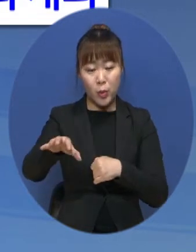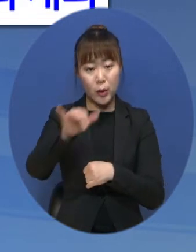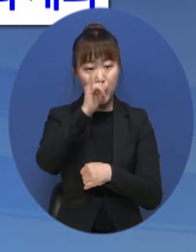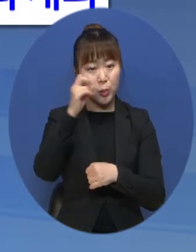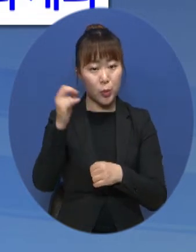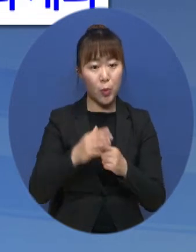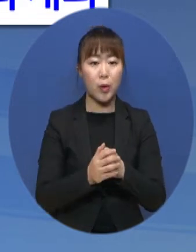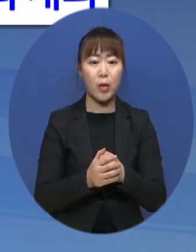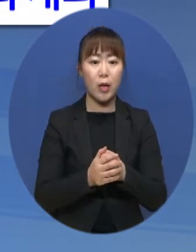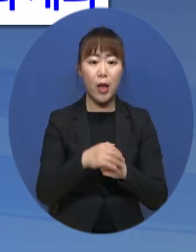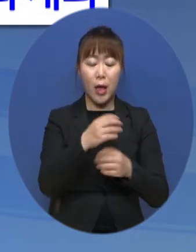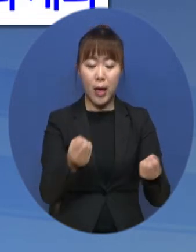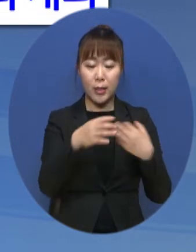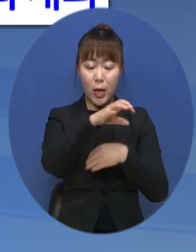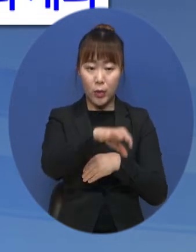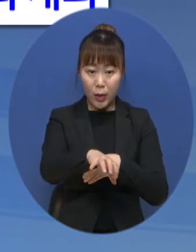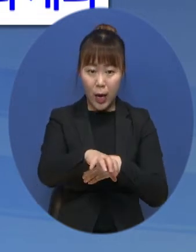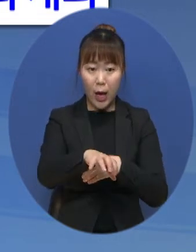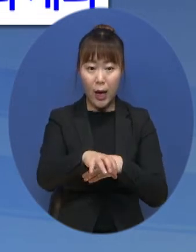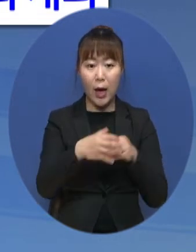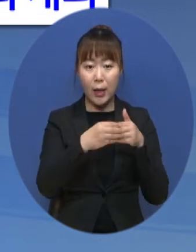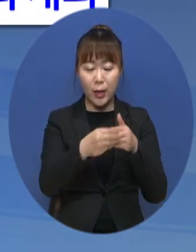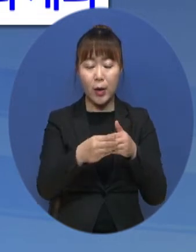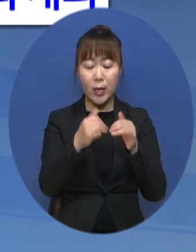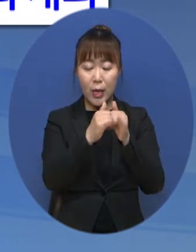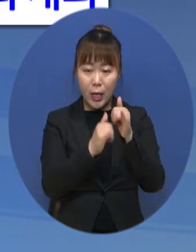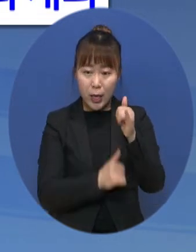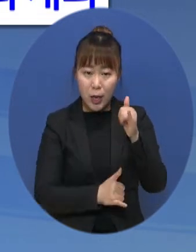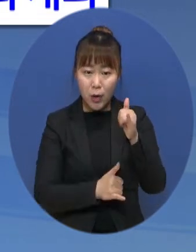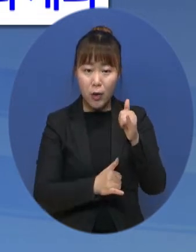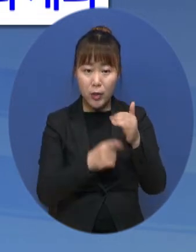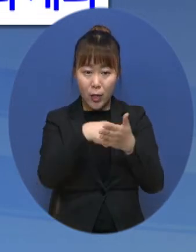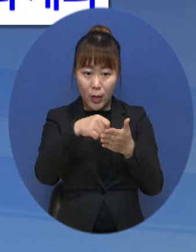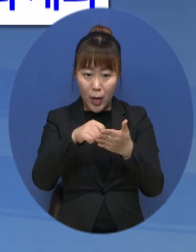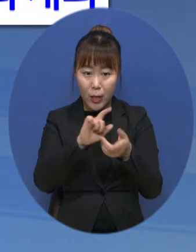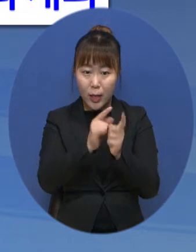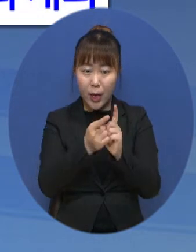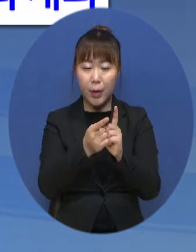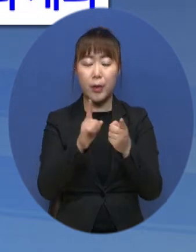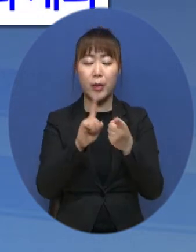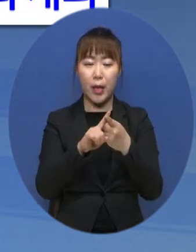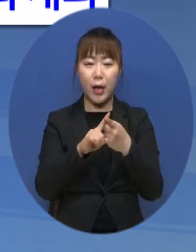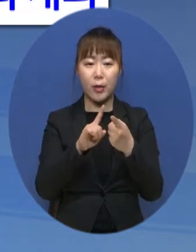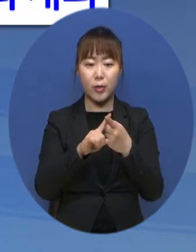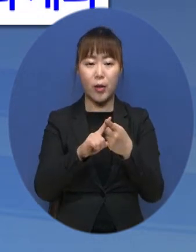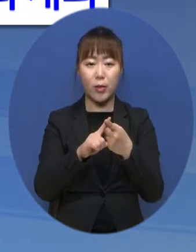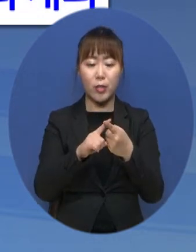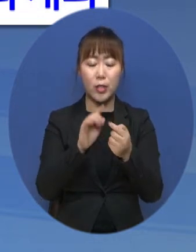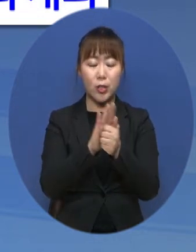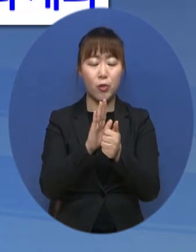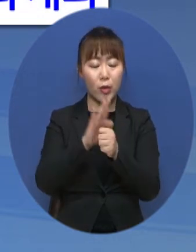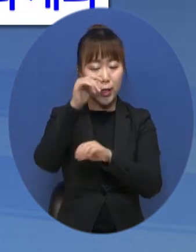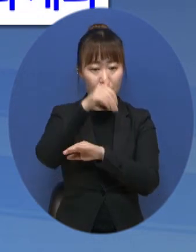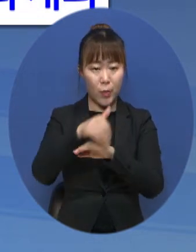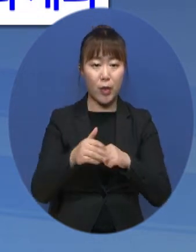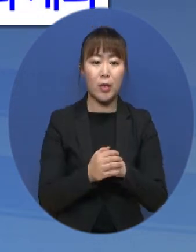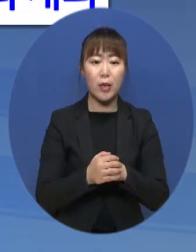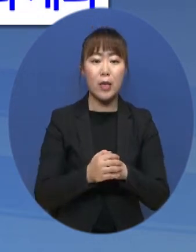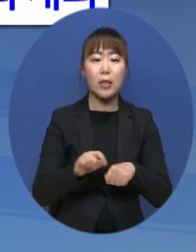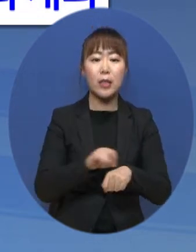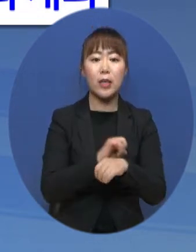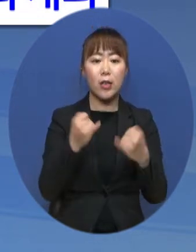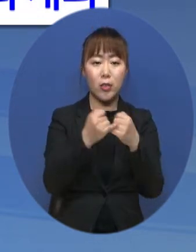배치하고 행사장 안내와 이력서 대행 작성 등을 지원할 예정입니다. 특히 올해는 여성